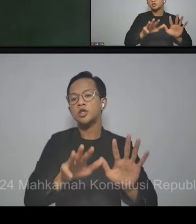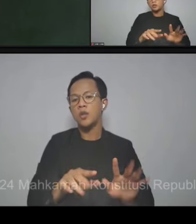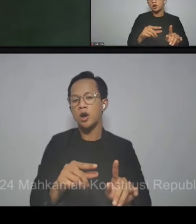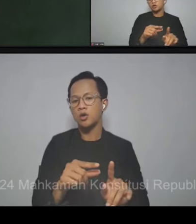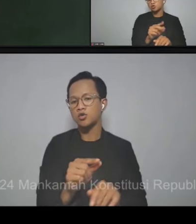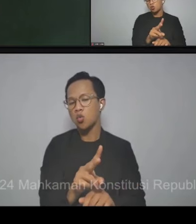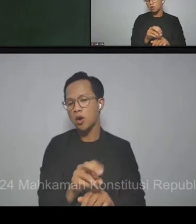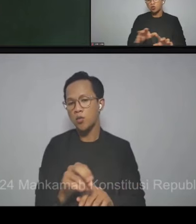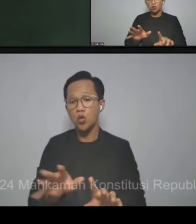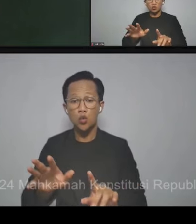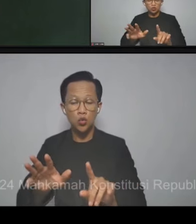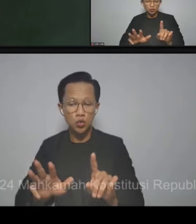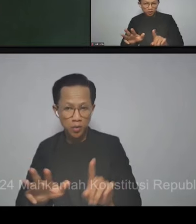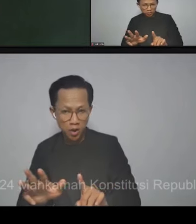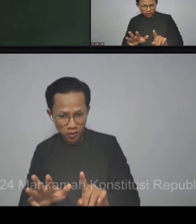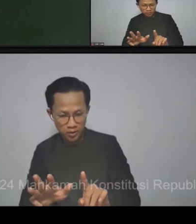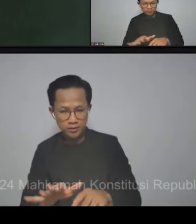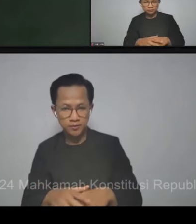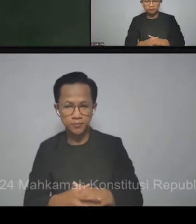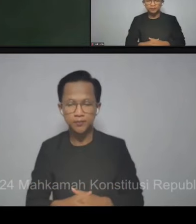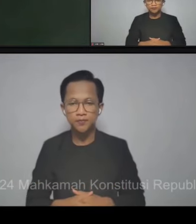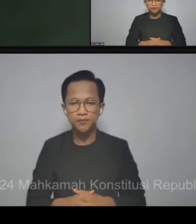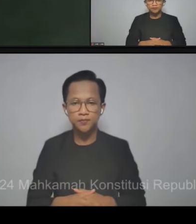menyatakan kutipan dianggap